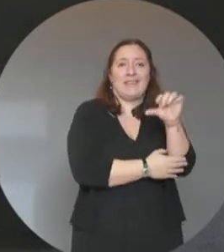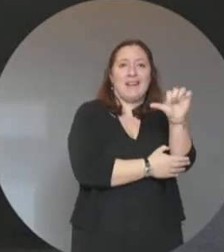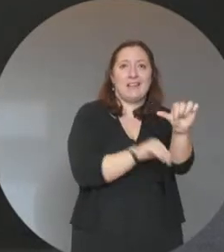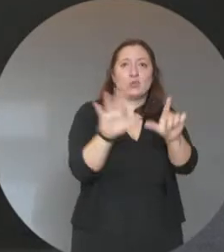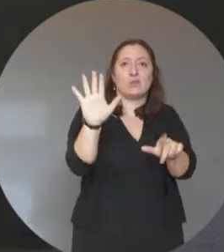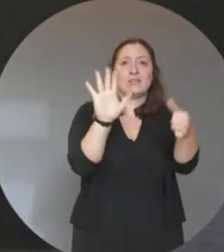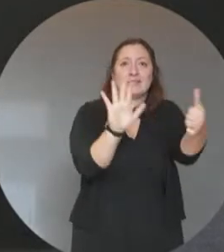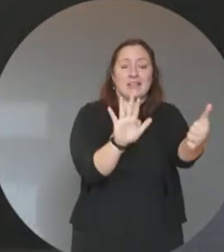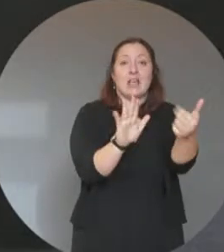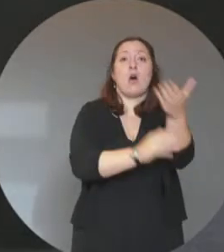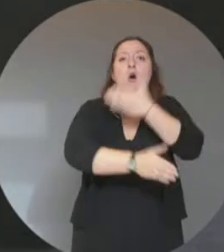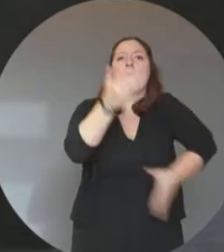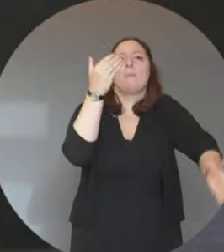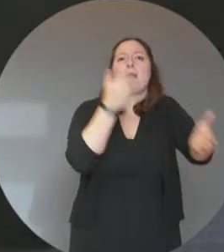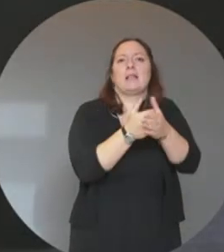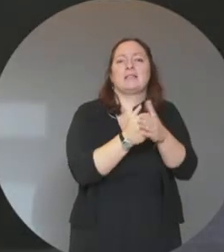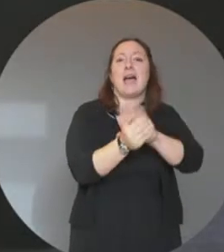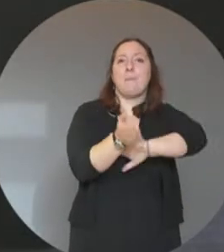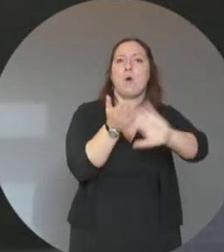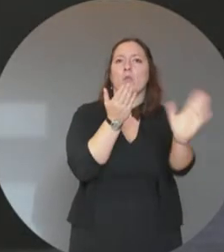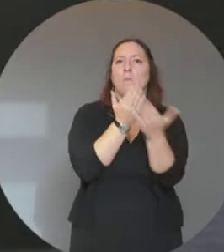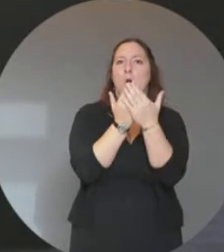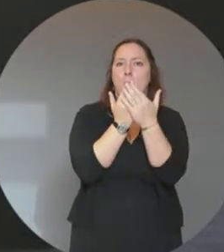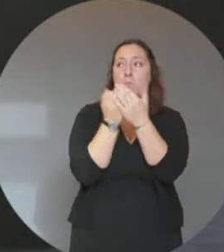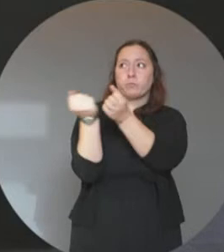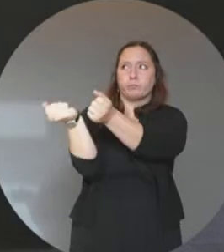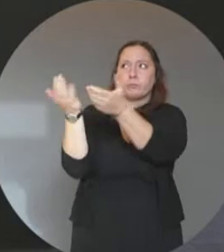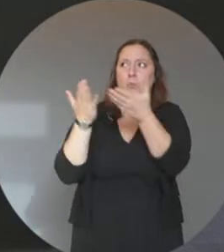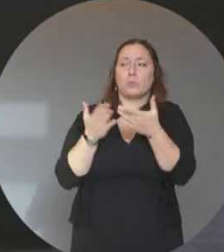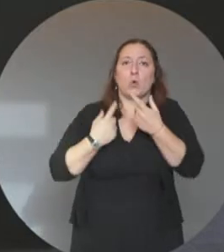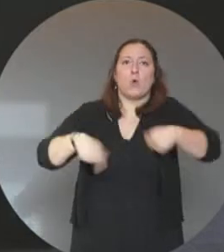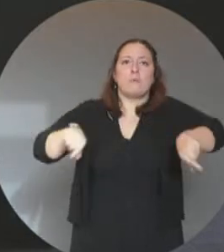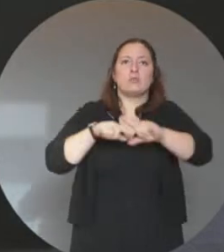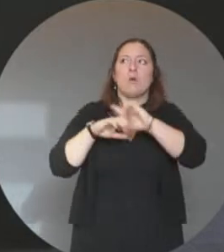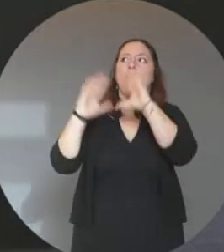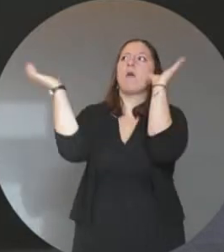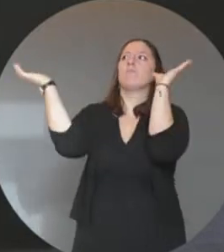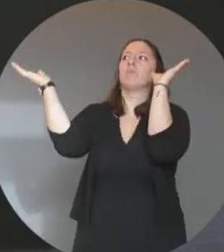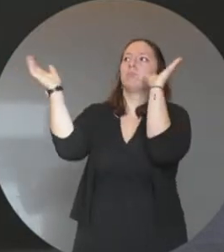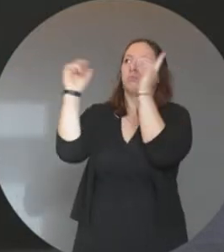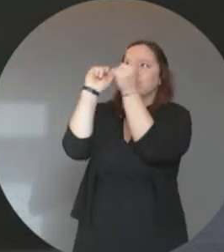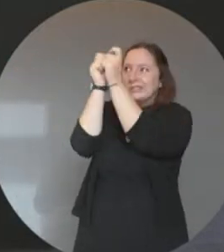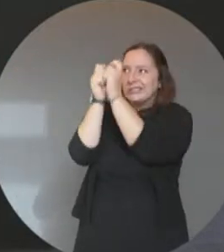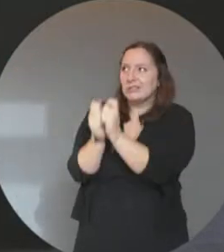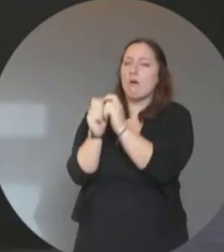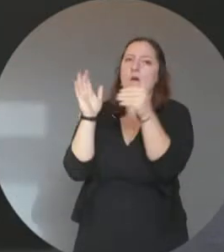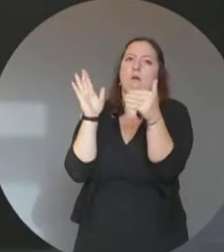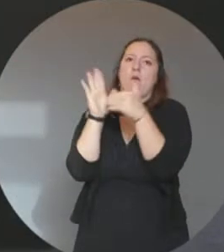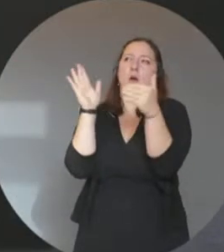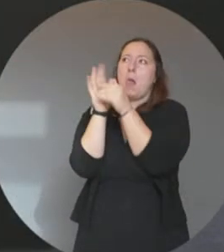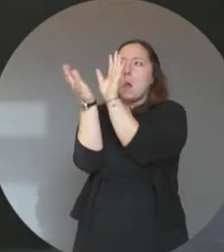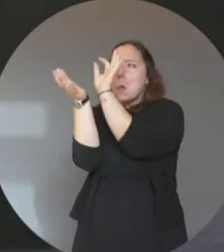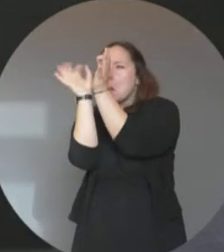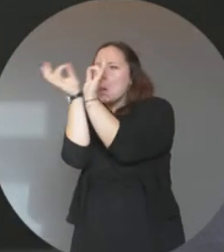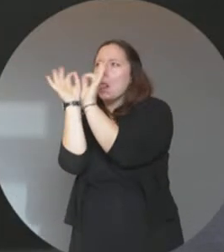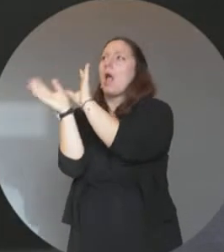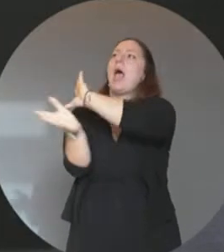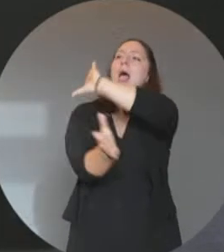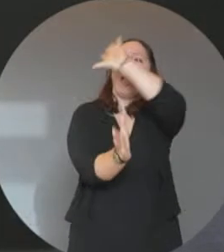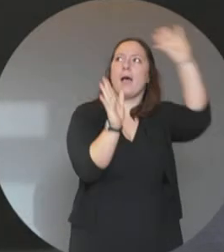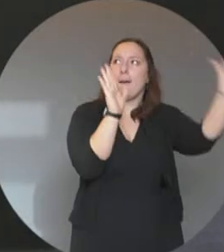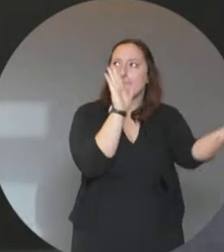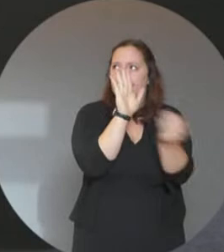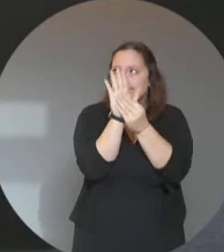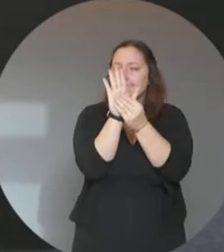la place l'amendement qui a été donc proposé en commission et qui a été modifié en commission et adopter à